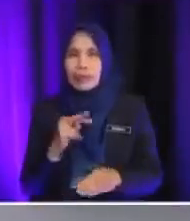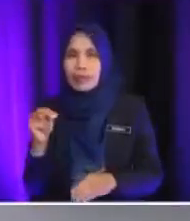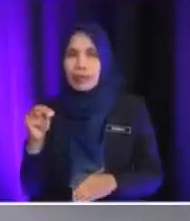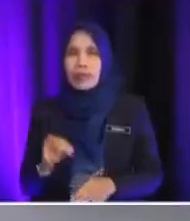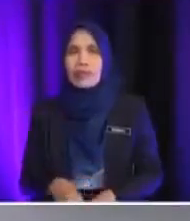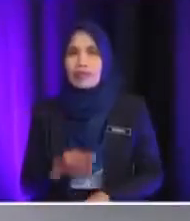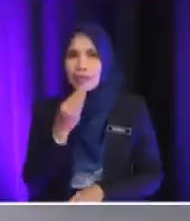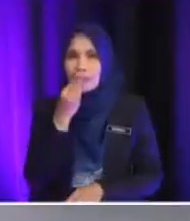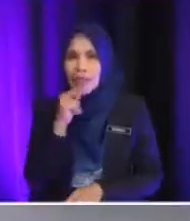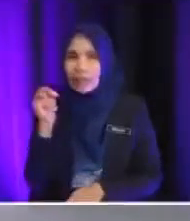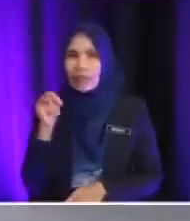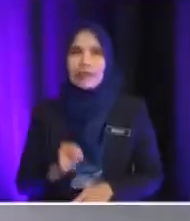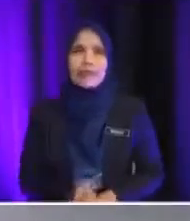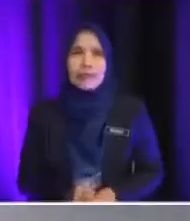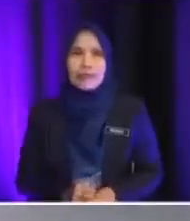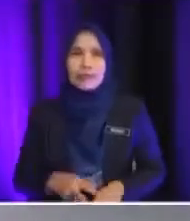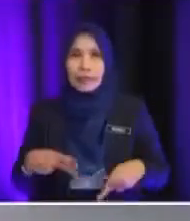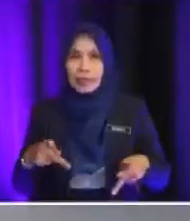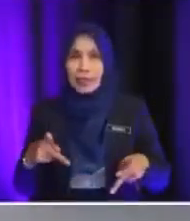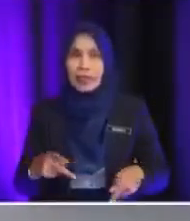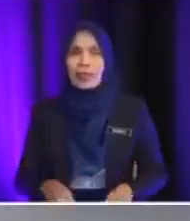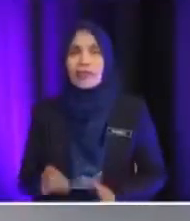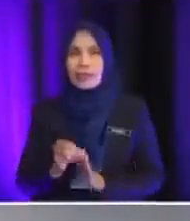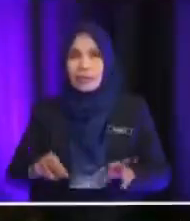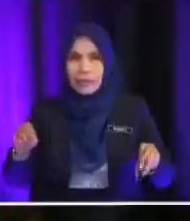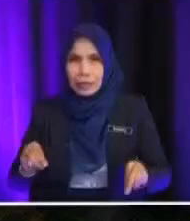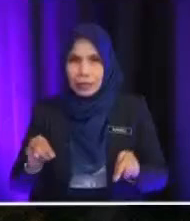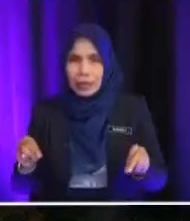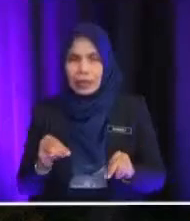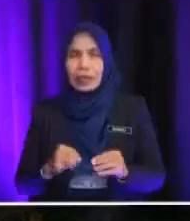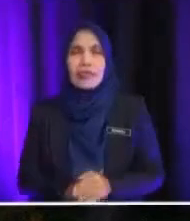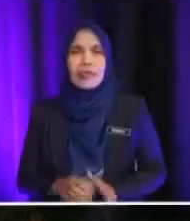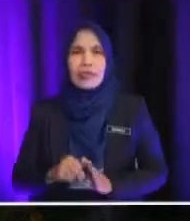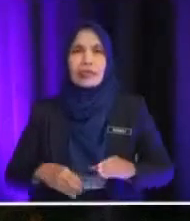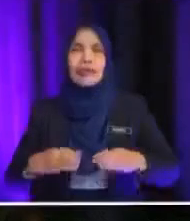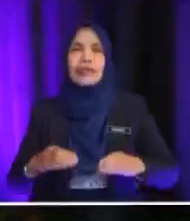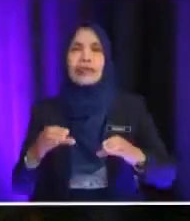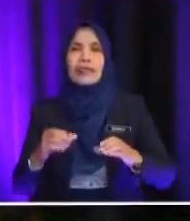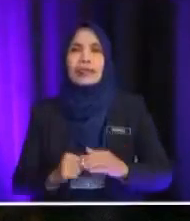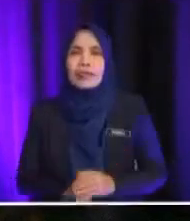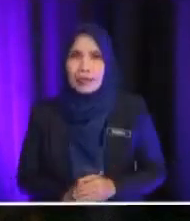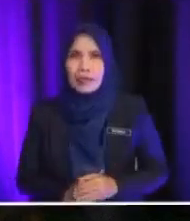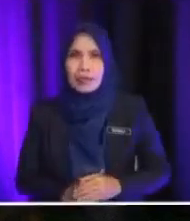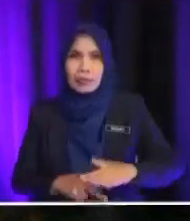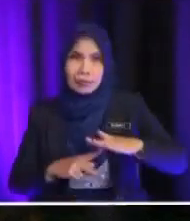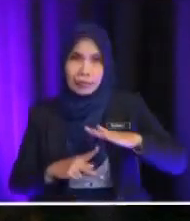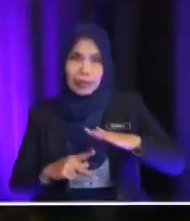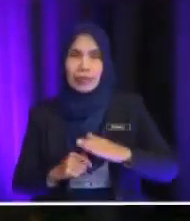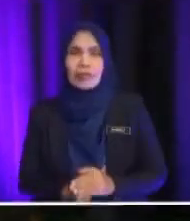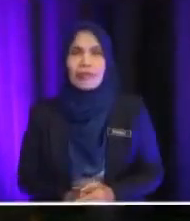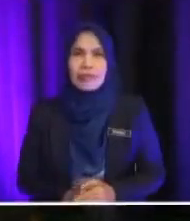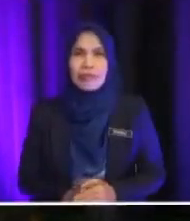memasak secara memanggang. Dengan itu, dia ingin mengalu-alukan sekali lagi kedatangan Cikgu Siti Sarah Saleh. Assalamualaikum cikgu, apa